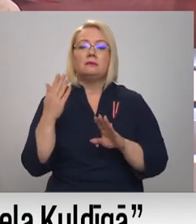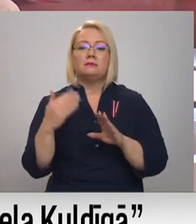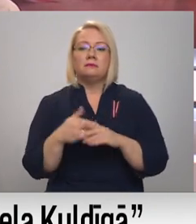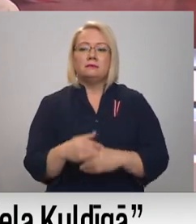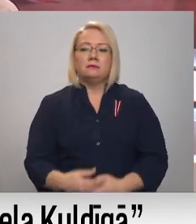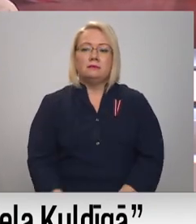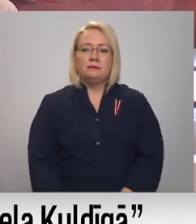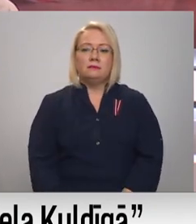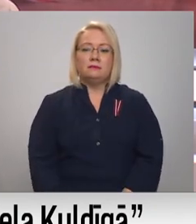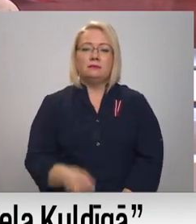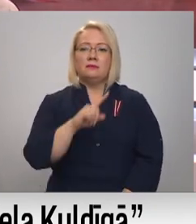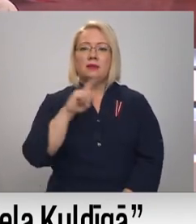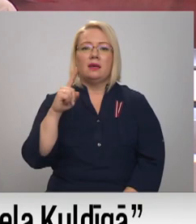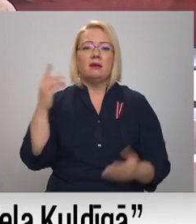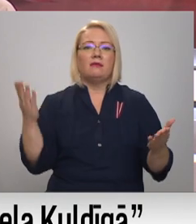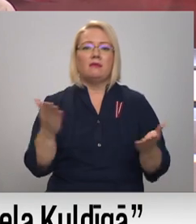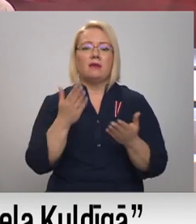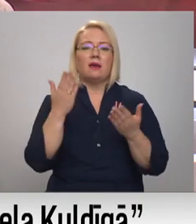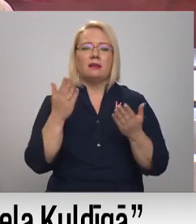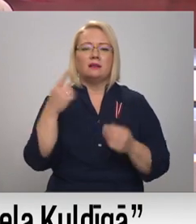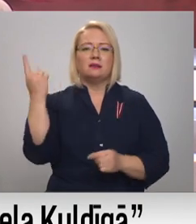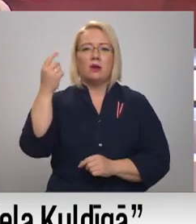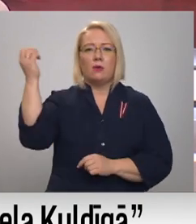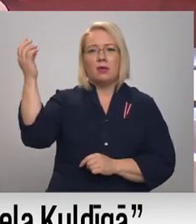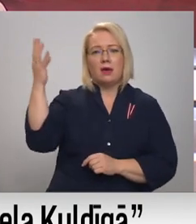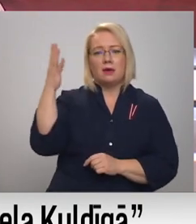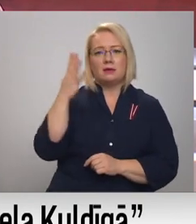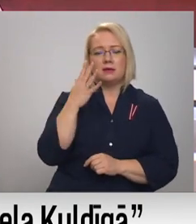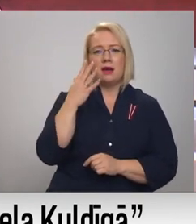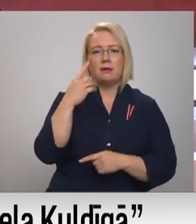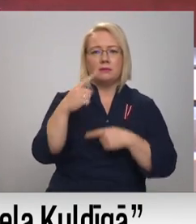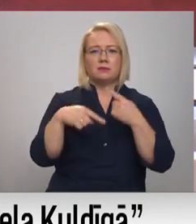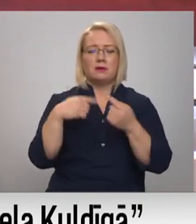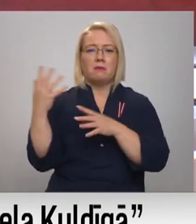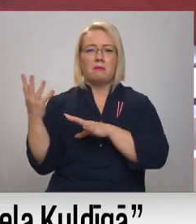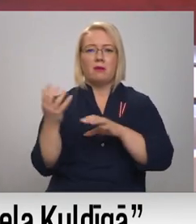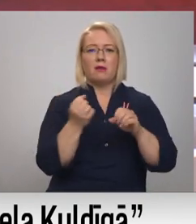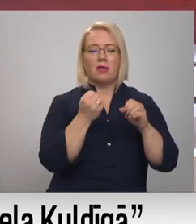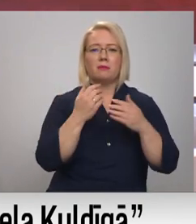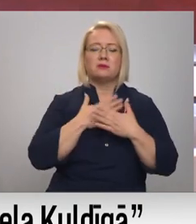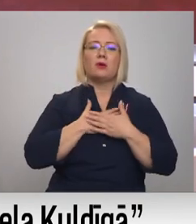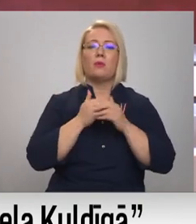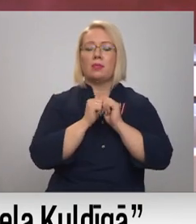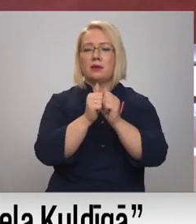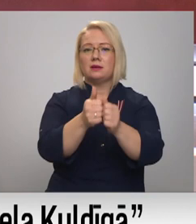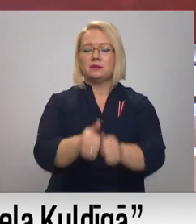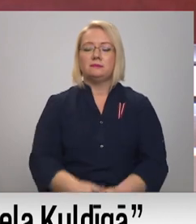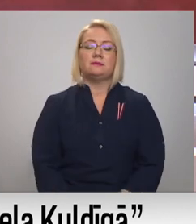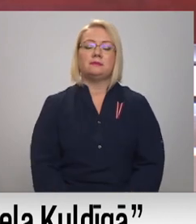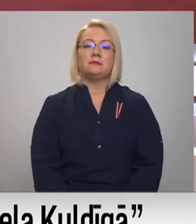Tik viegli saules stars rietēdams dienu paņem sev līdz.